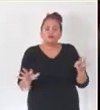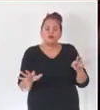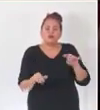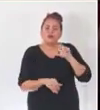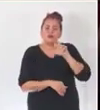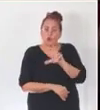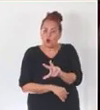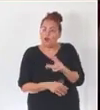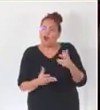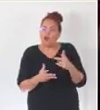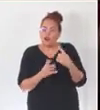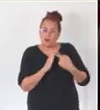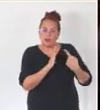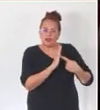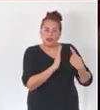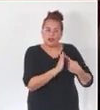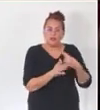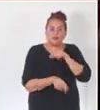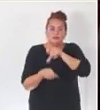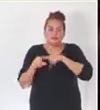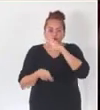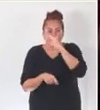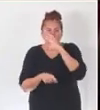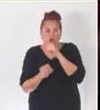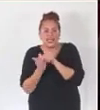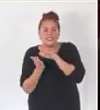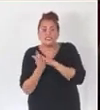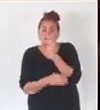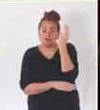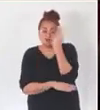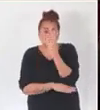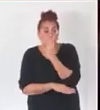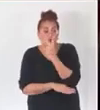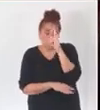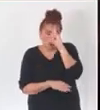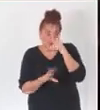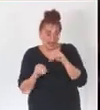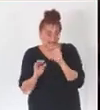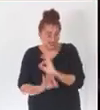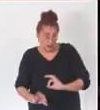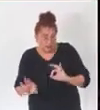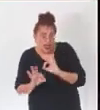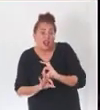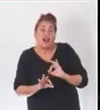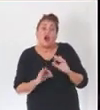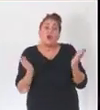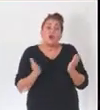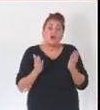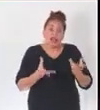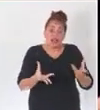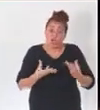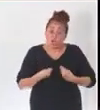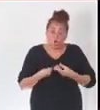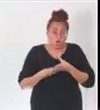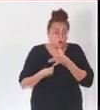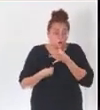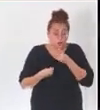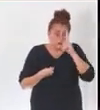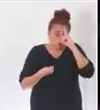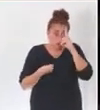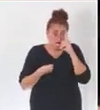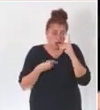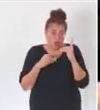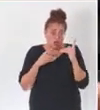jeunes à l'université faute de place, c'est pas les refus et le filtrage à l'entrée des hôpitaux publics faute de lits, parce que ça me semble quand même bien